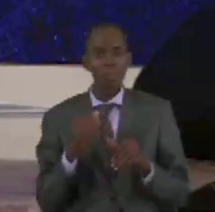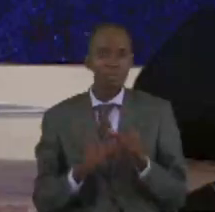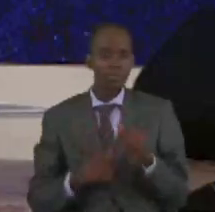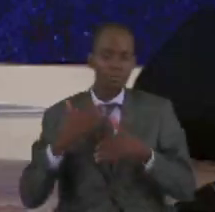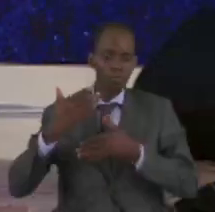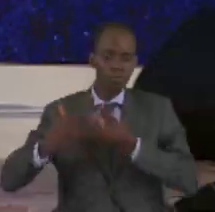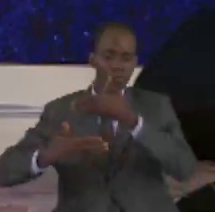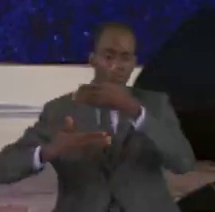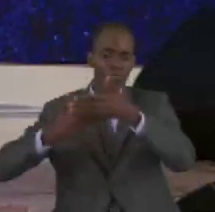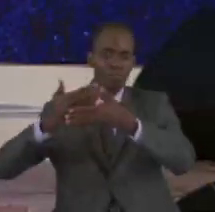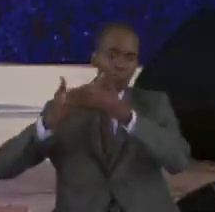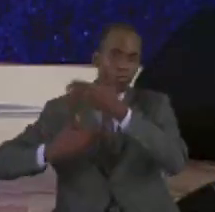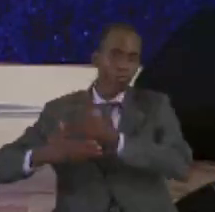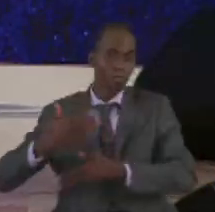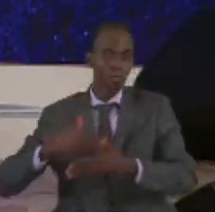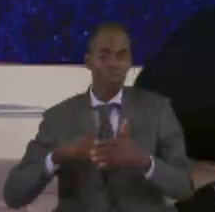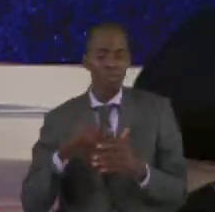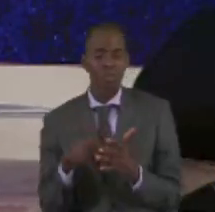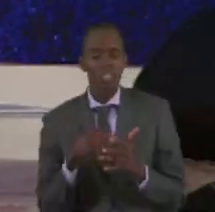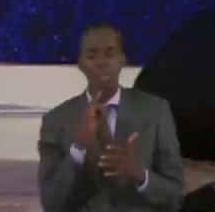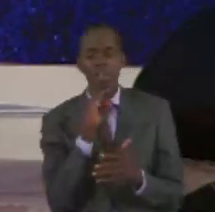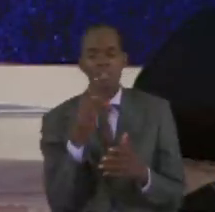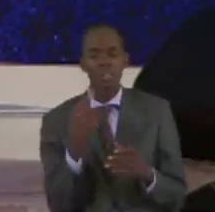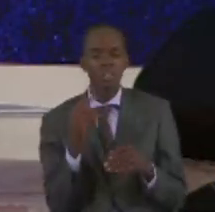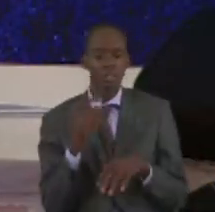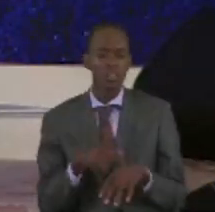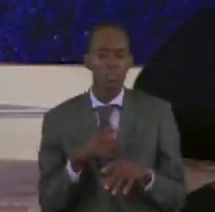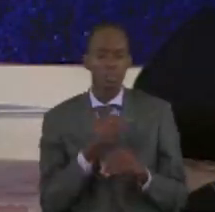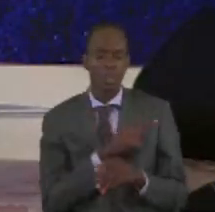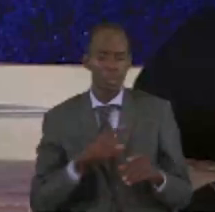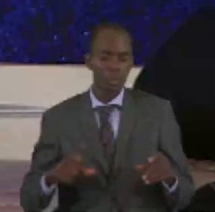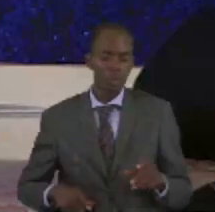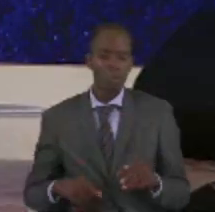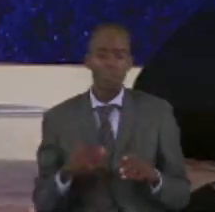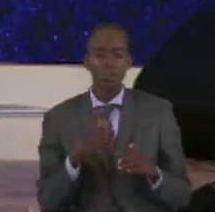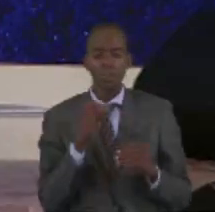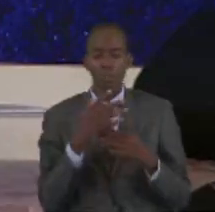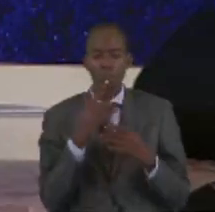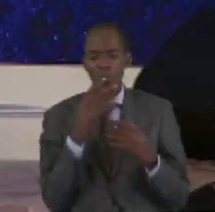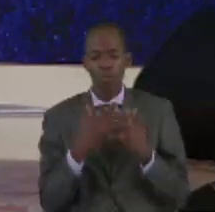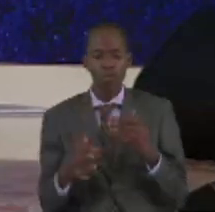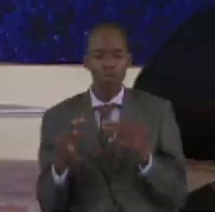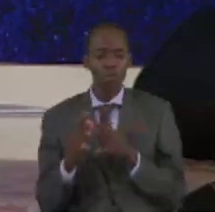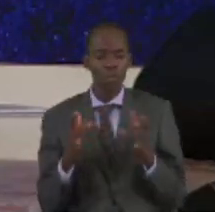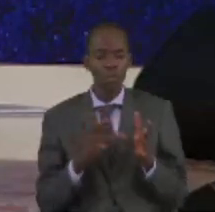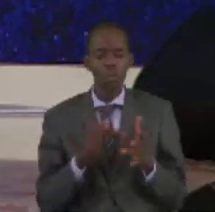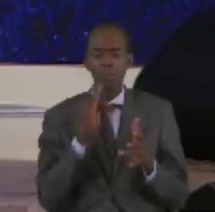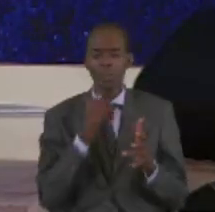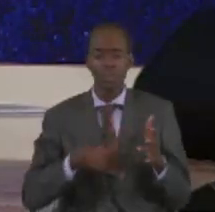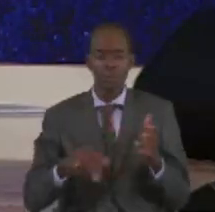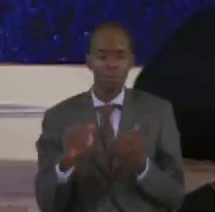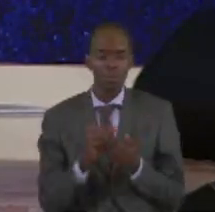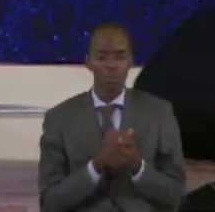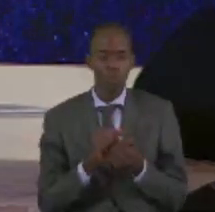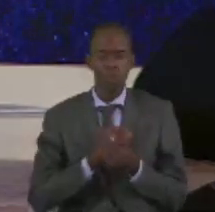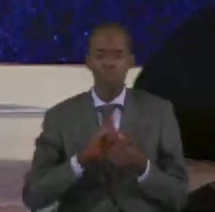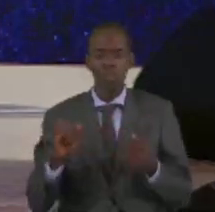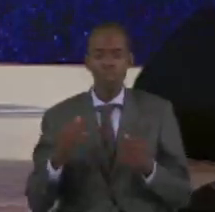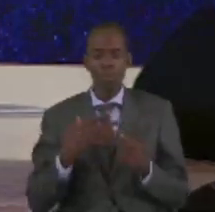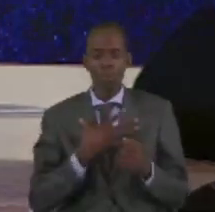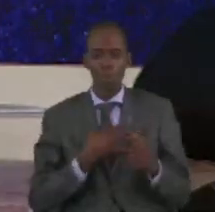temps présent, dans chaque génération, voici le sang de Jésus continue de laver